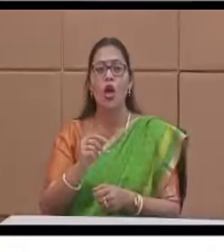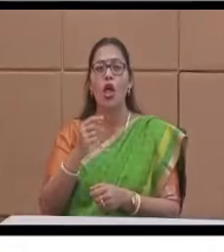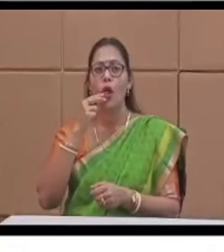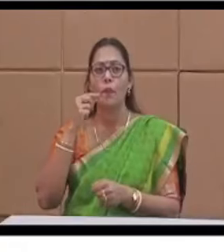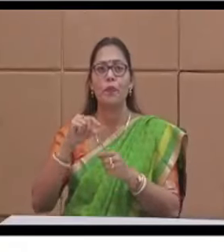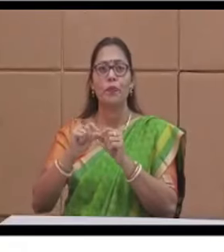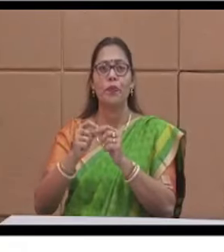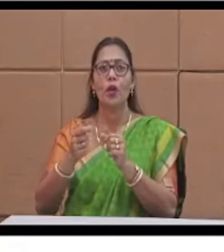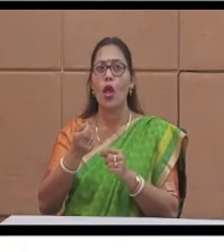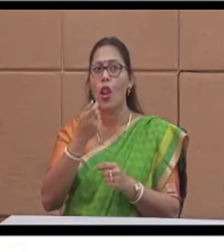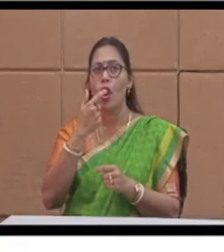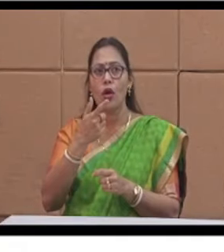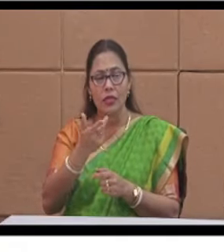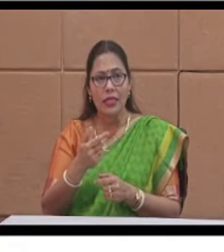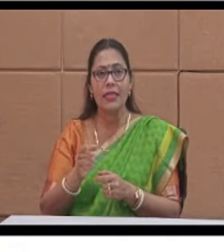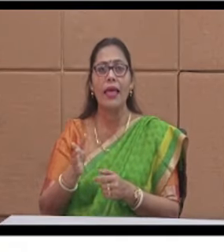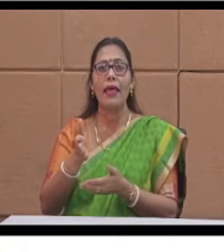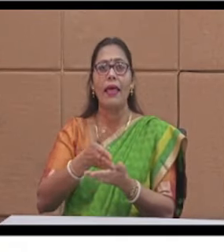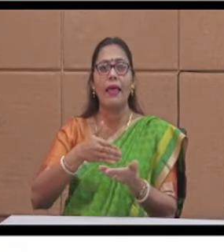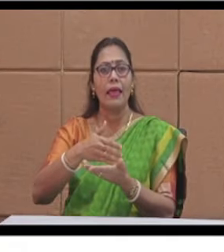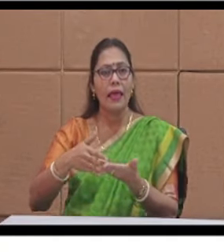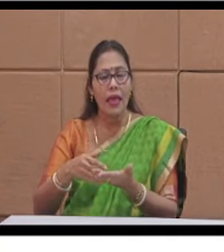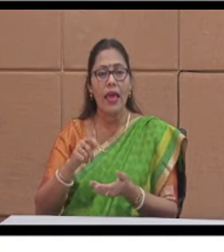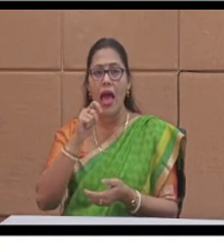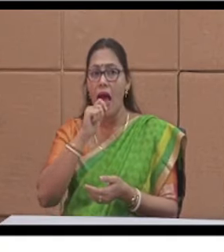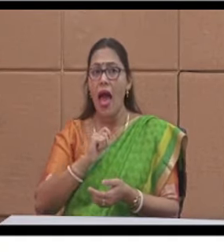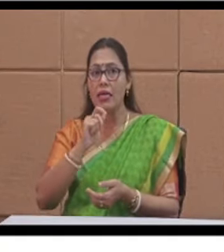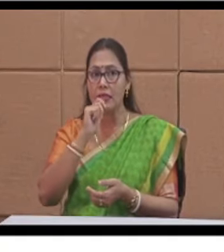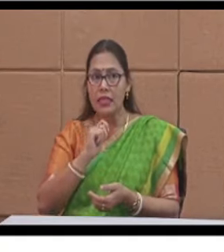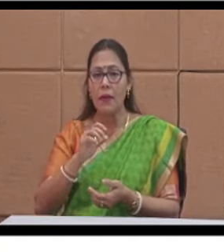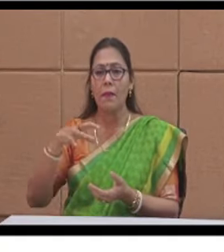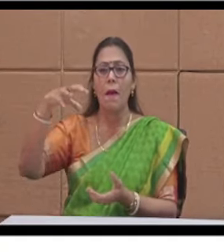লজেন্স কেক আইসক্রিম বা